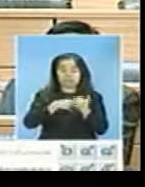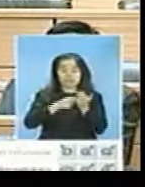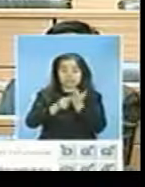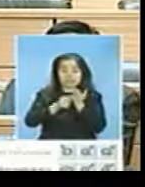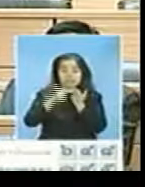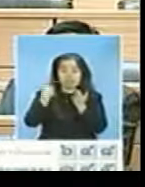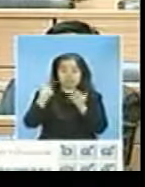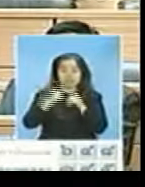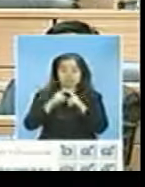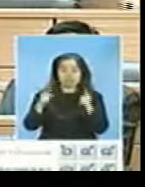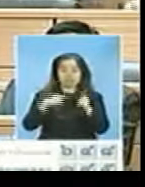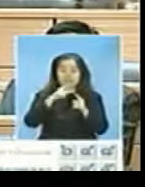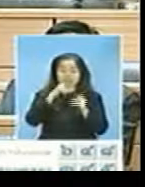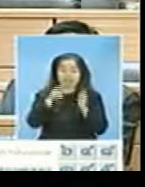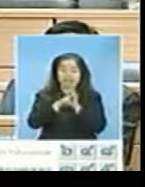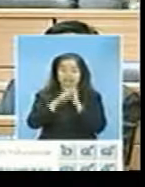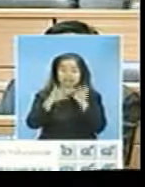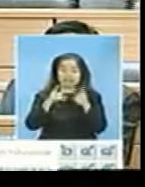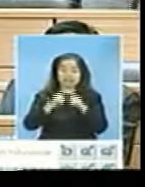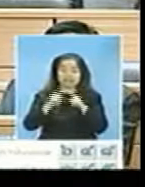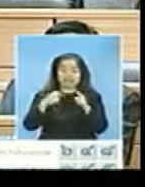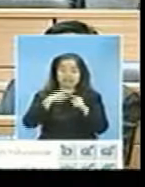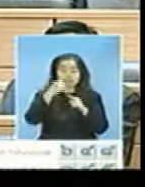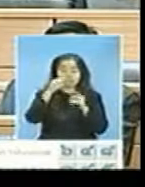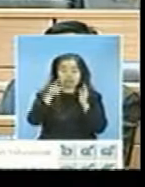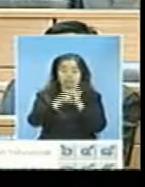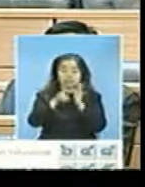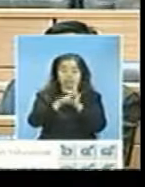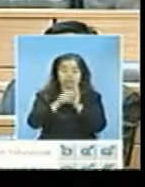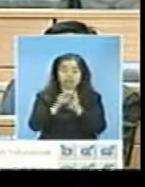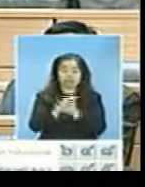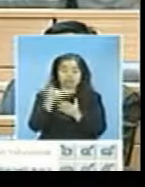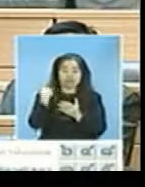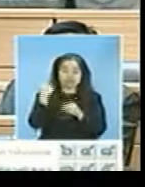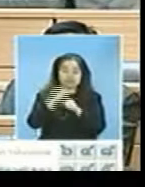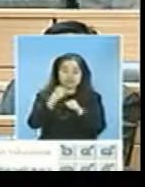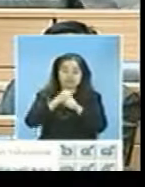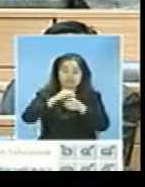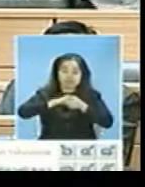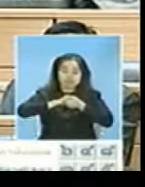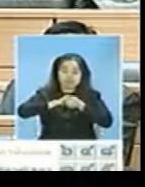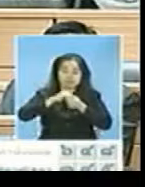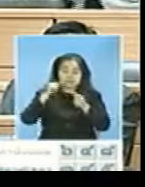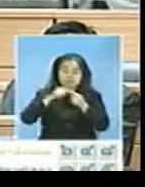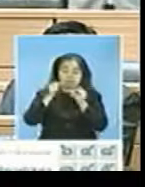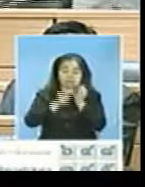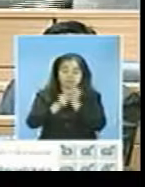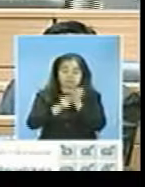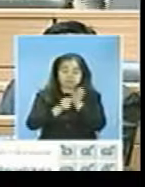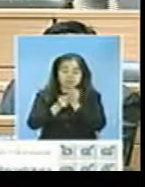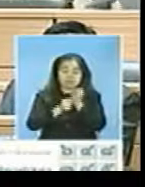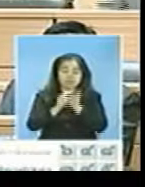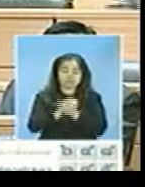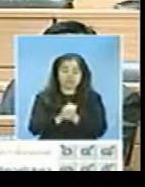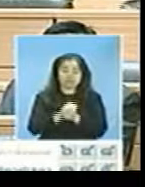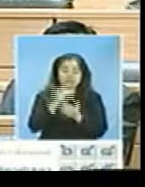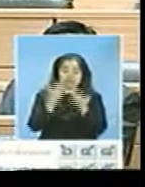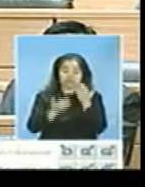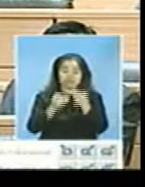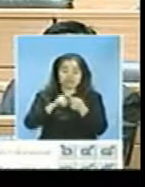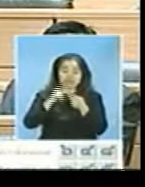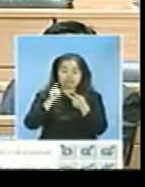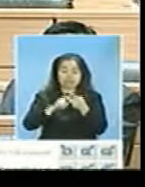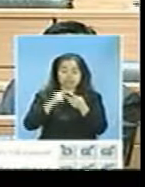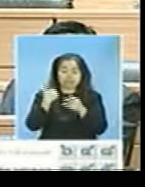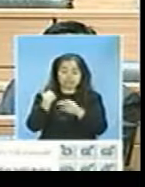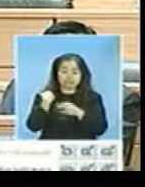าห้ามเราก็ไม่ห้ามกันแต่เรากลับไปห้ามข้าราชการเข้ามามีส่วนร่วมกับการแก้ไขหรือการจัด